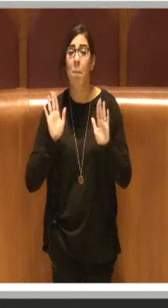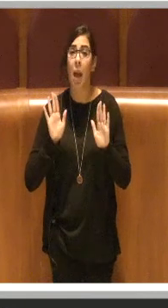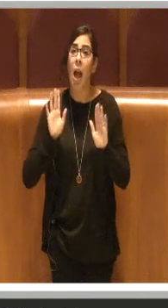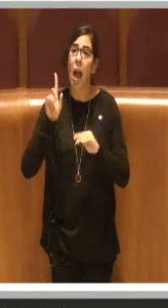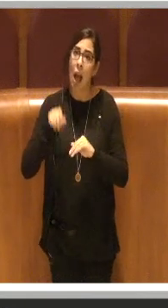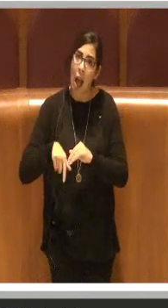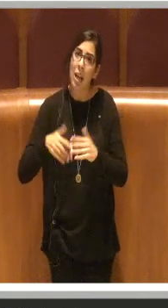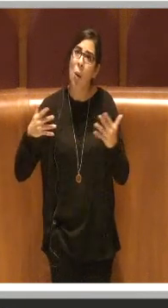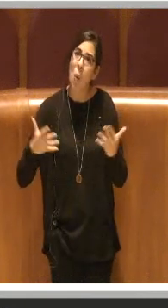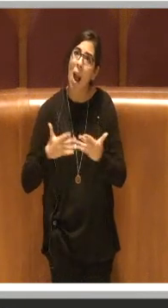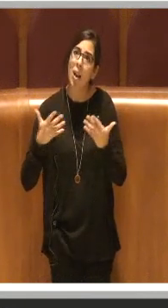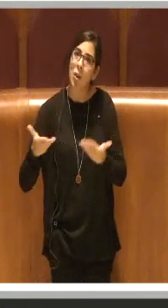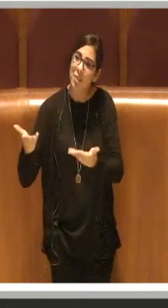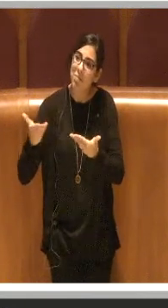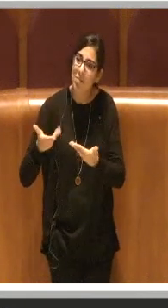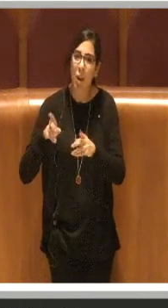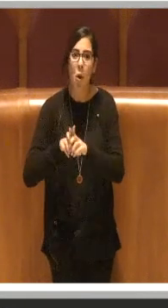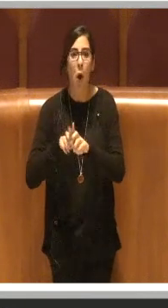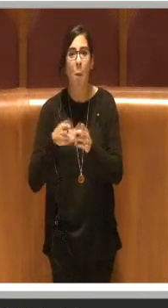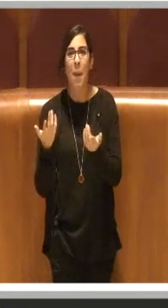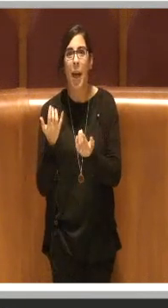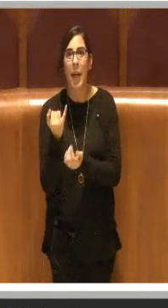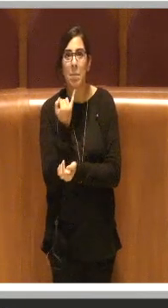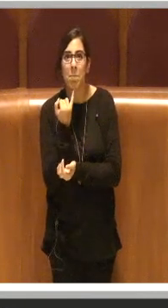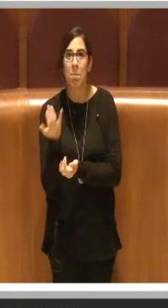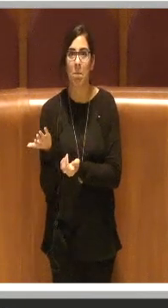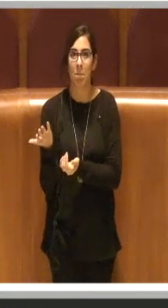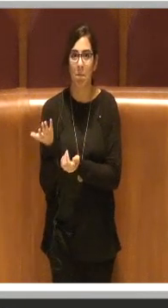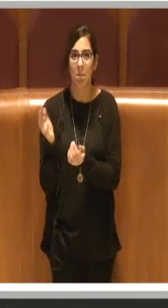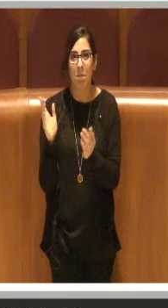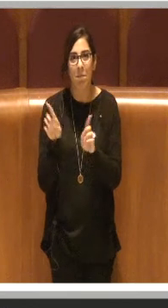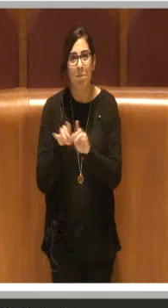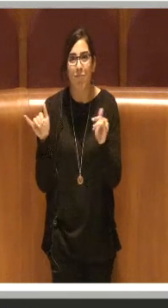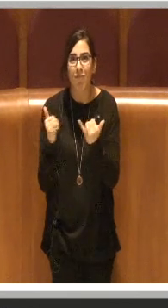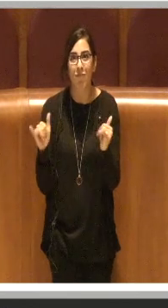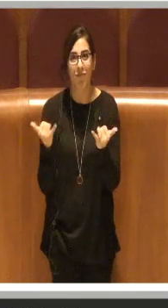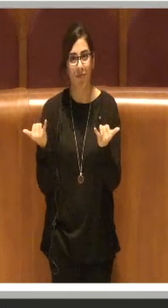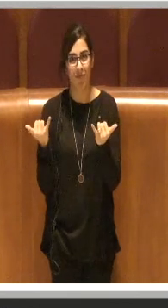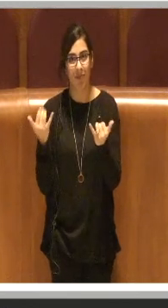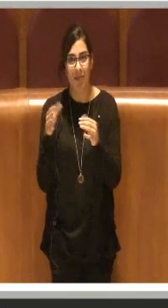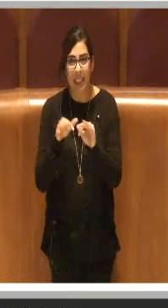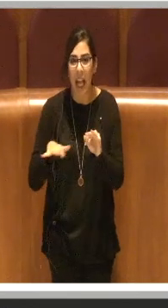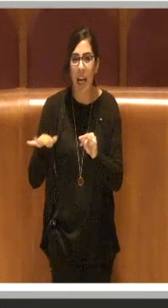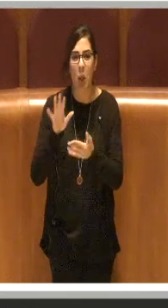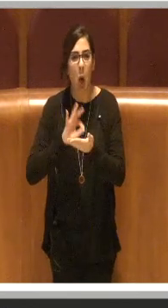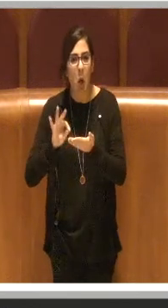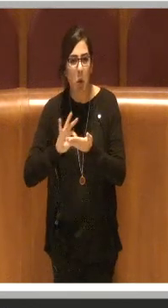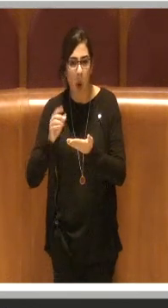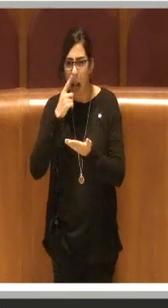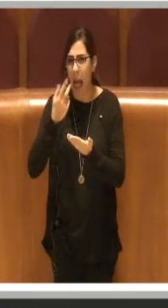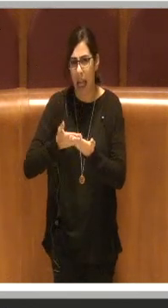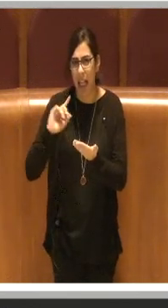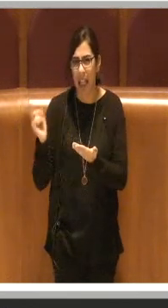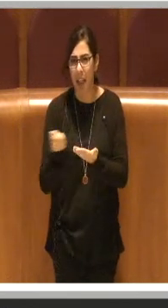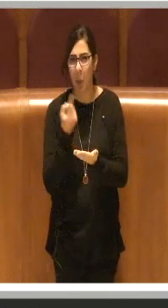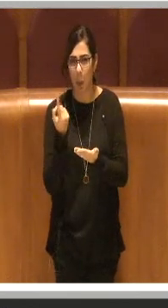attività aperte, attività di base, quindi attività aperte al territorio, appunto alle scuole, alle